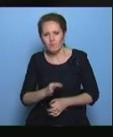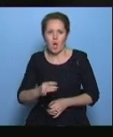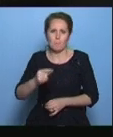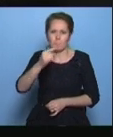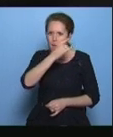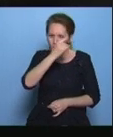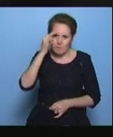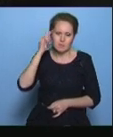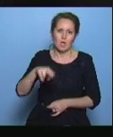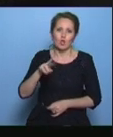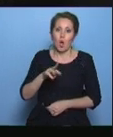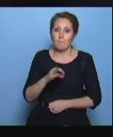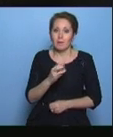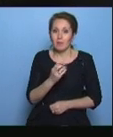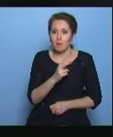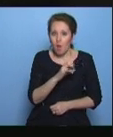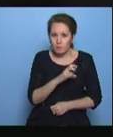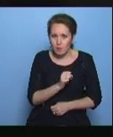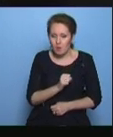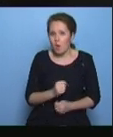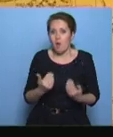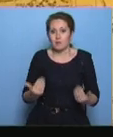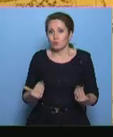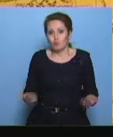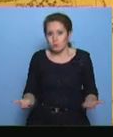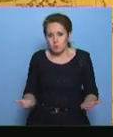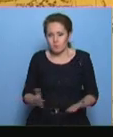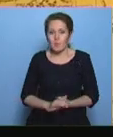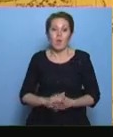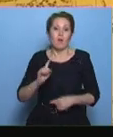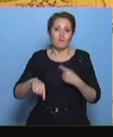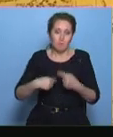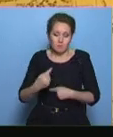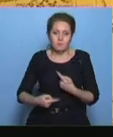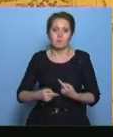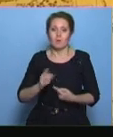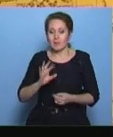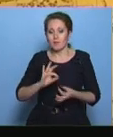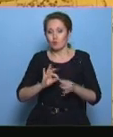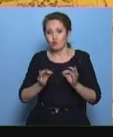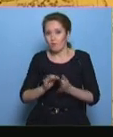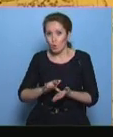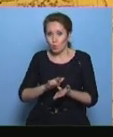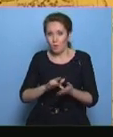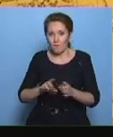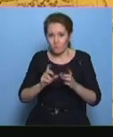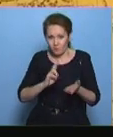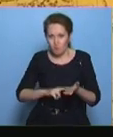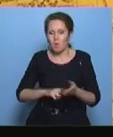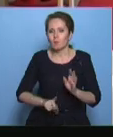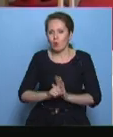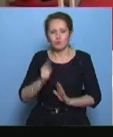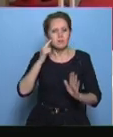Доминикана, то в этом году это слишком уже дорого получается. Вместе с тем, туристические агентства Ижевска стали активно осваивать и российский